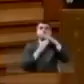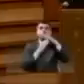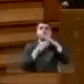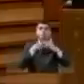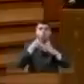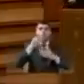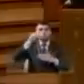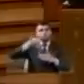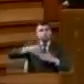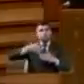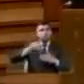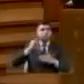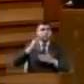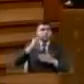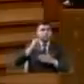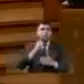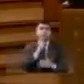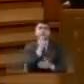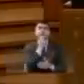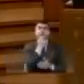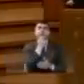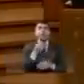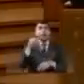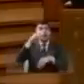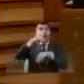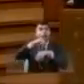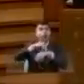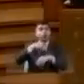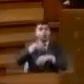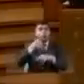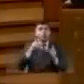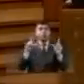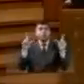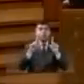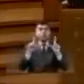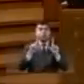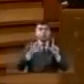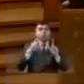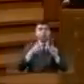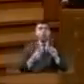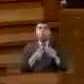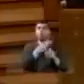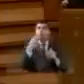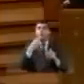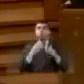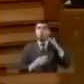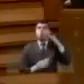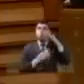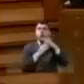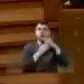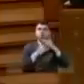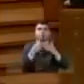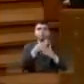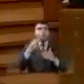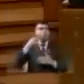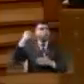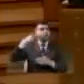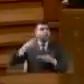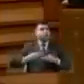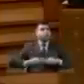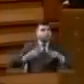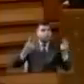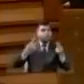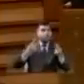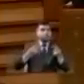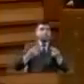وتحملت مسؤوليتها. في بريطانيا الفيلم ديال هايت كرايم وقفات بريطانيا ومنعات الفيلم، علاش؟ لانه